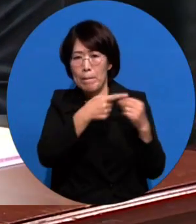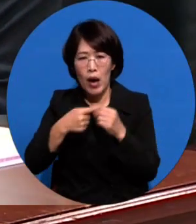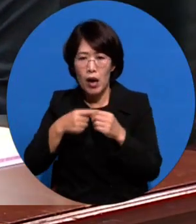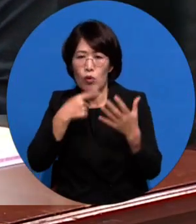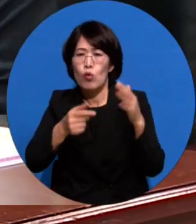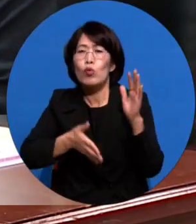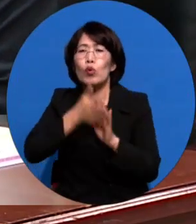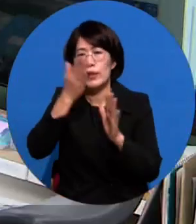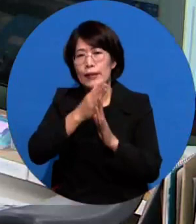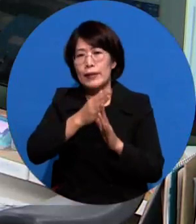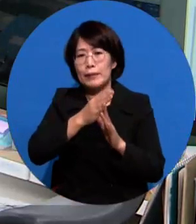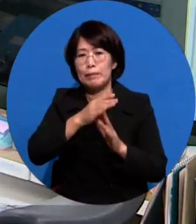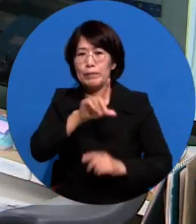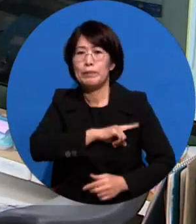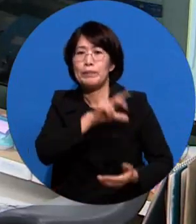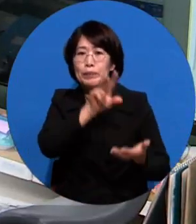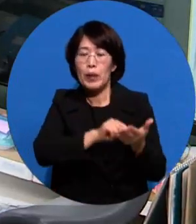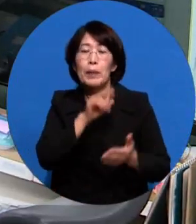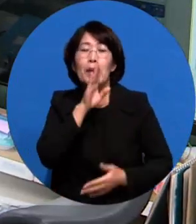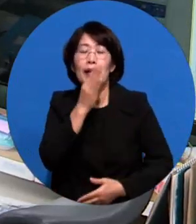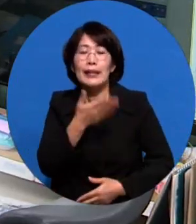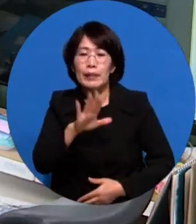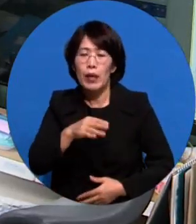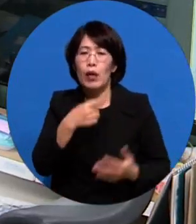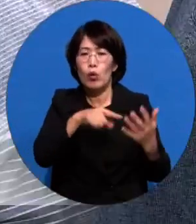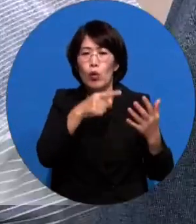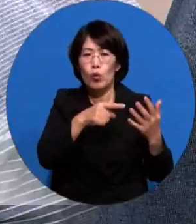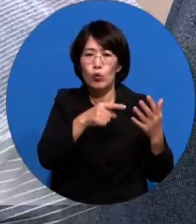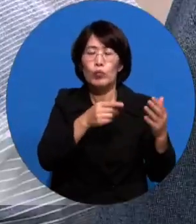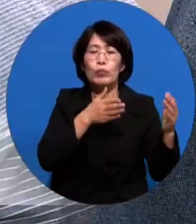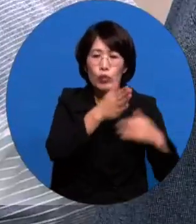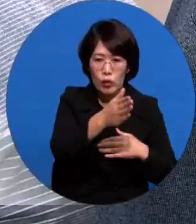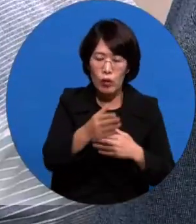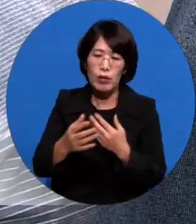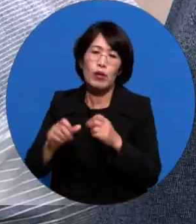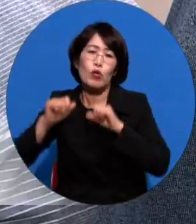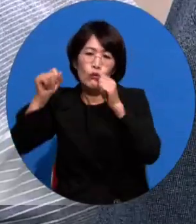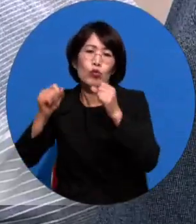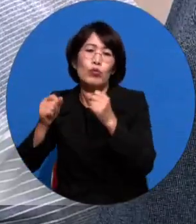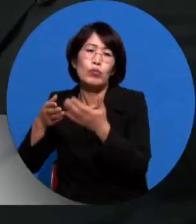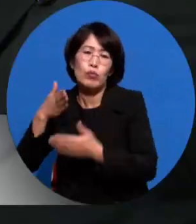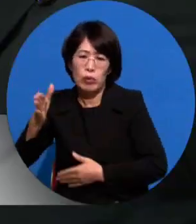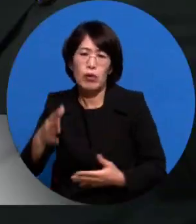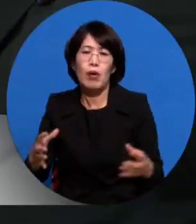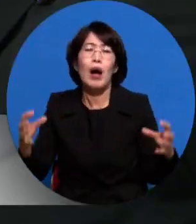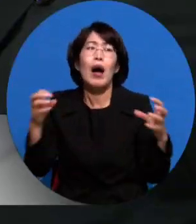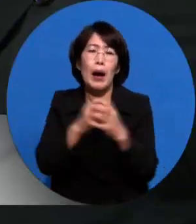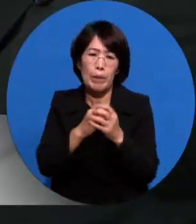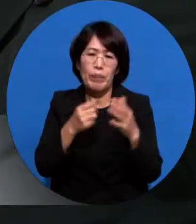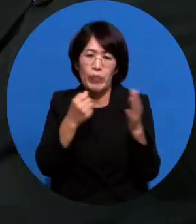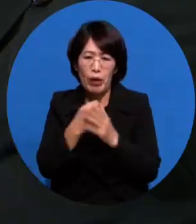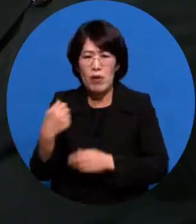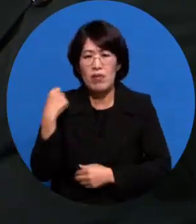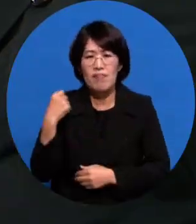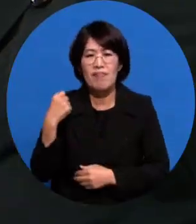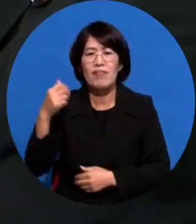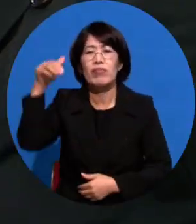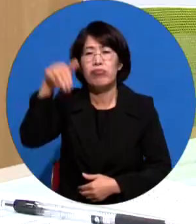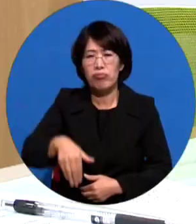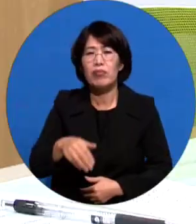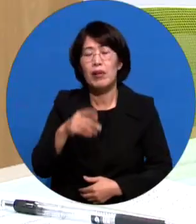교육도시를 표방했었지만 이후 교육부서가 체육부서와 통합되며 역량이 반감됐다는 지적을